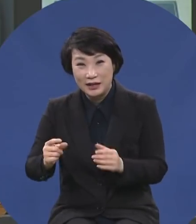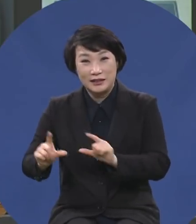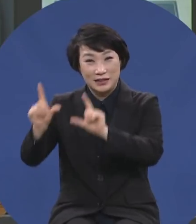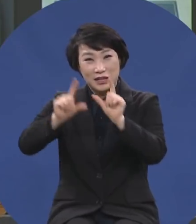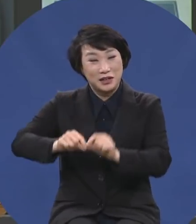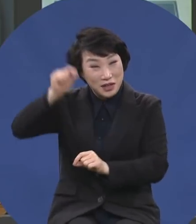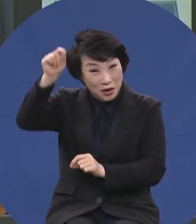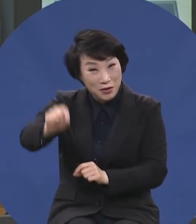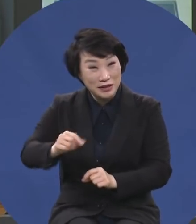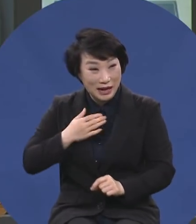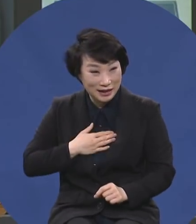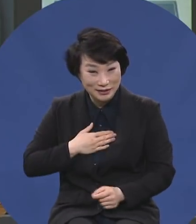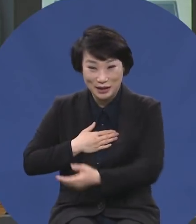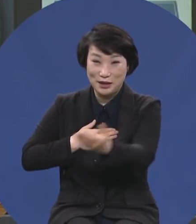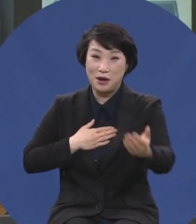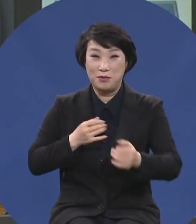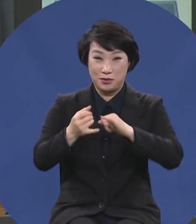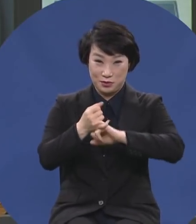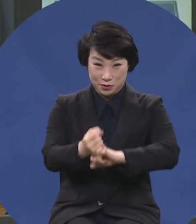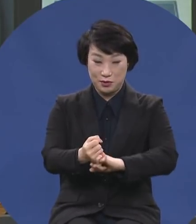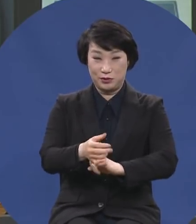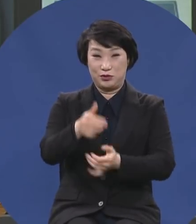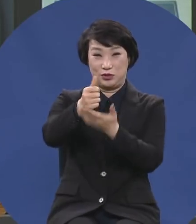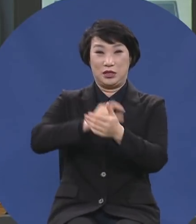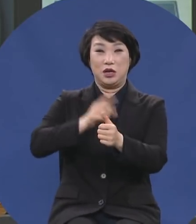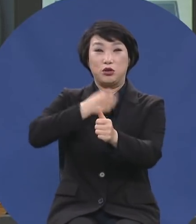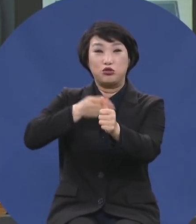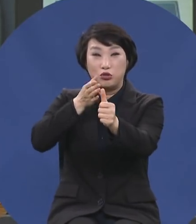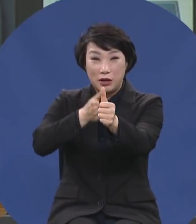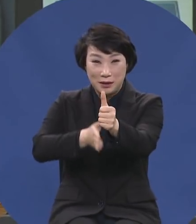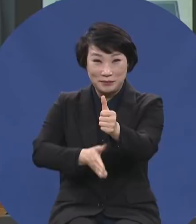벗어나 버리는 여러분 되기를 주님의 이름으로